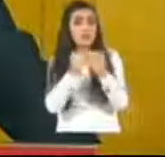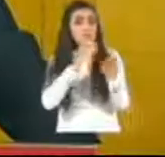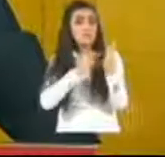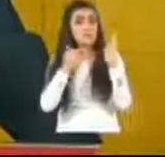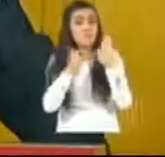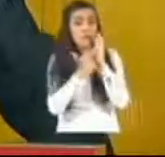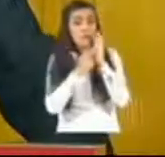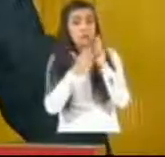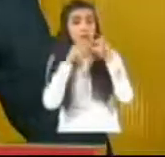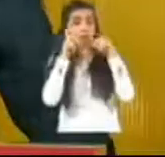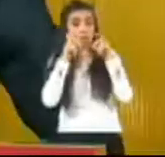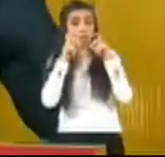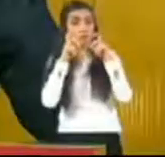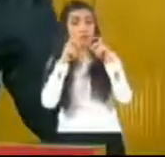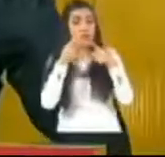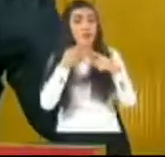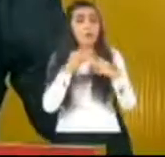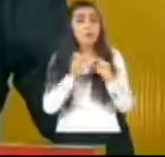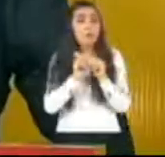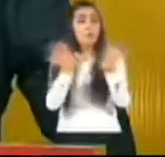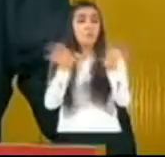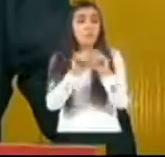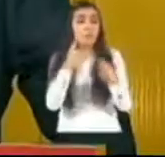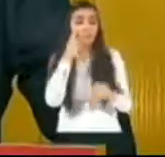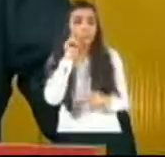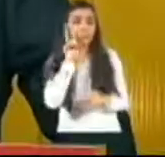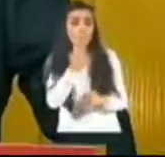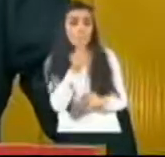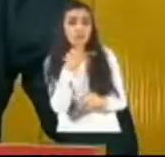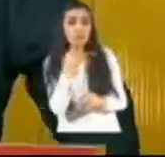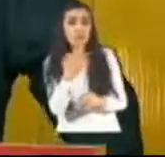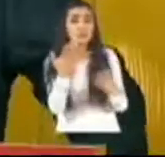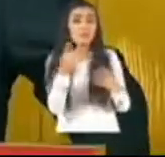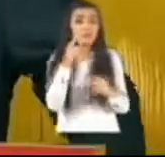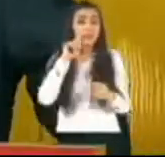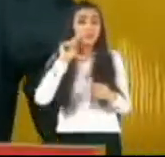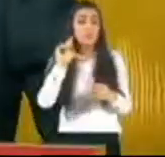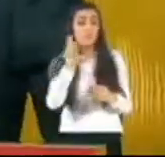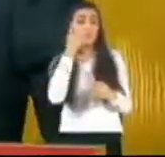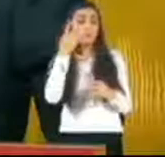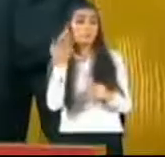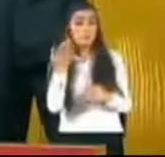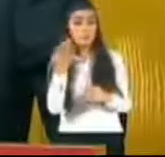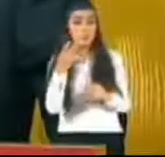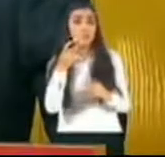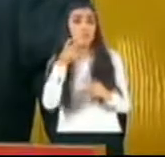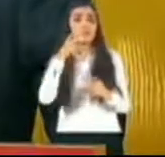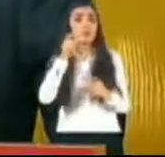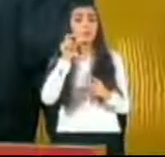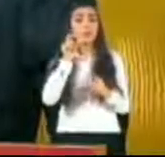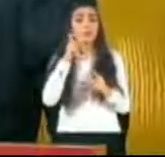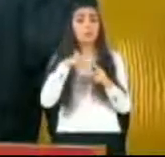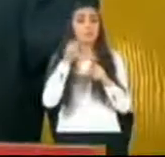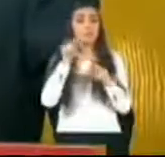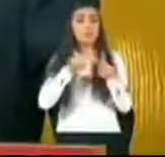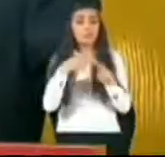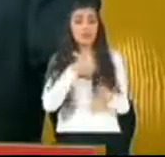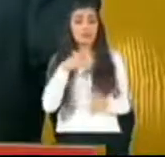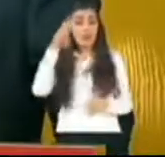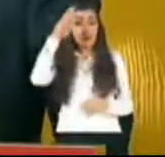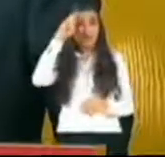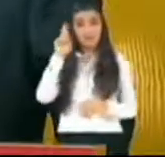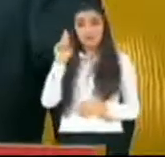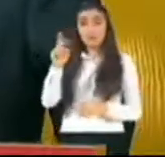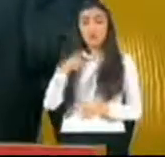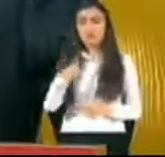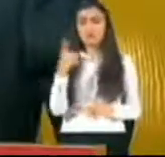belgeleyen fotoğrafları paylaştığını anlatmıştı. Ne ilginçtir ki Putin kendi askerlerinin